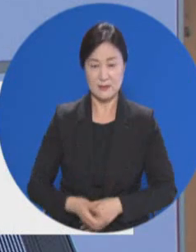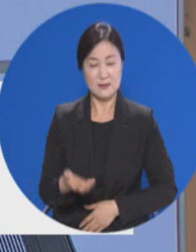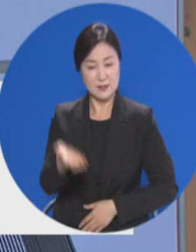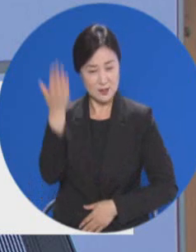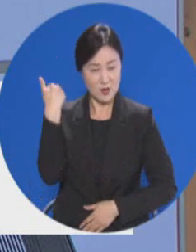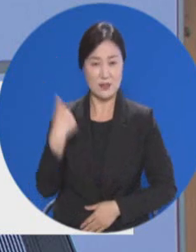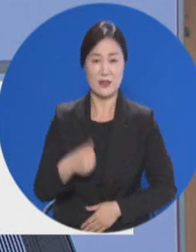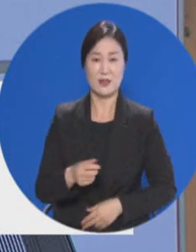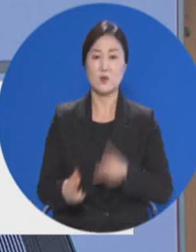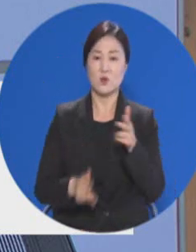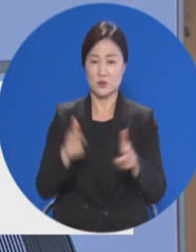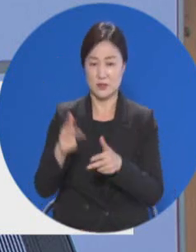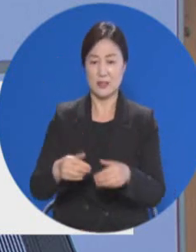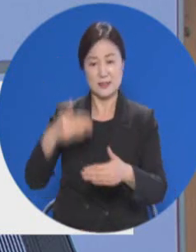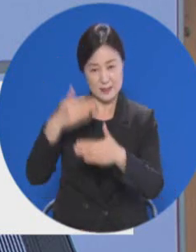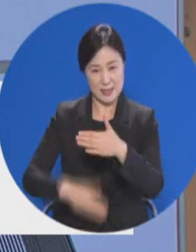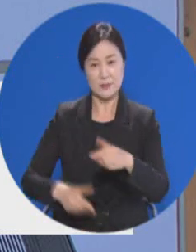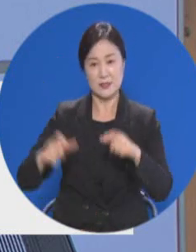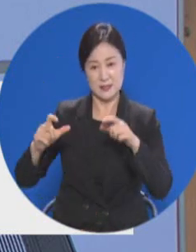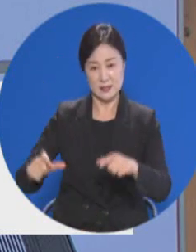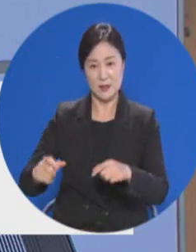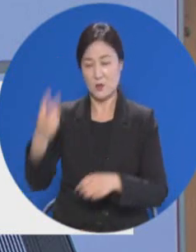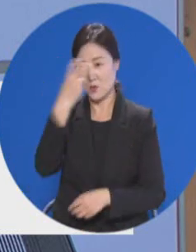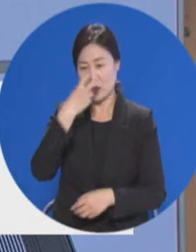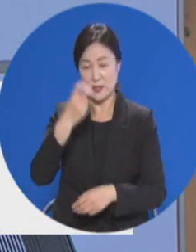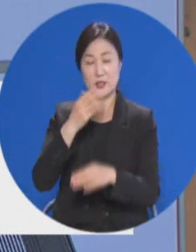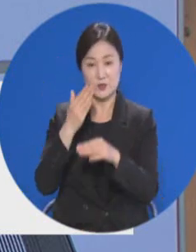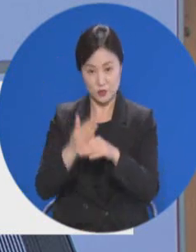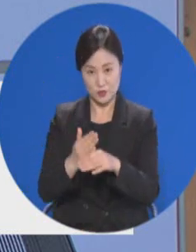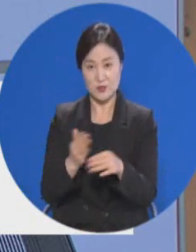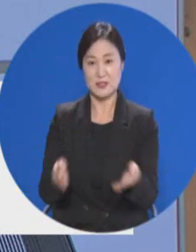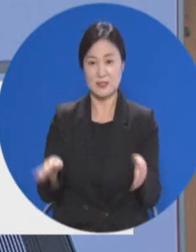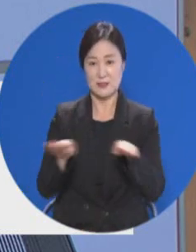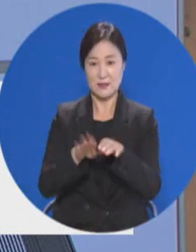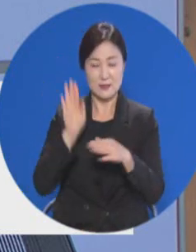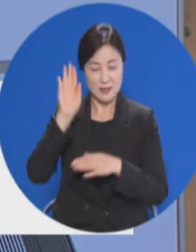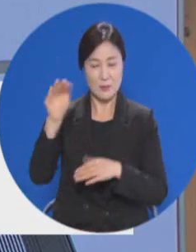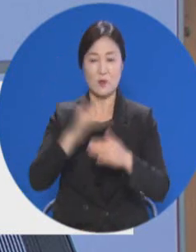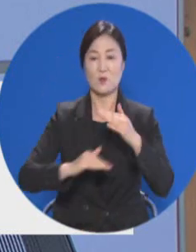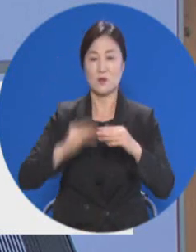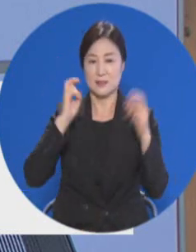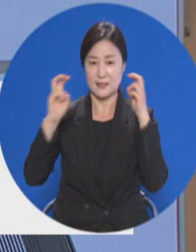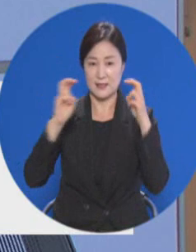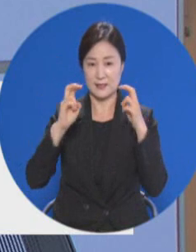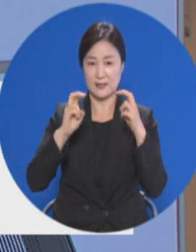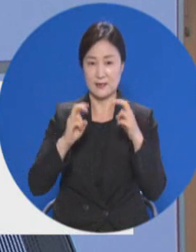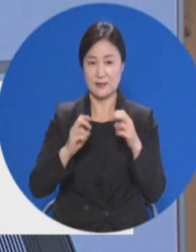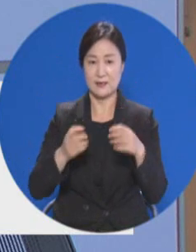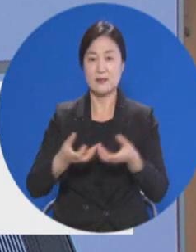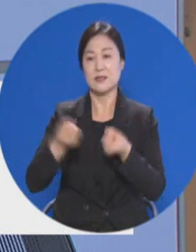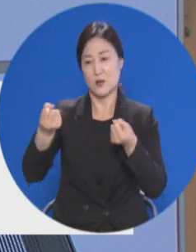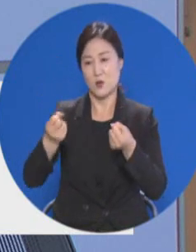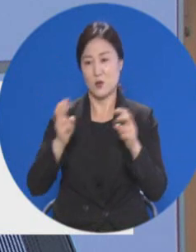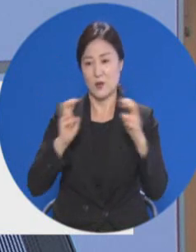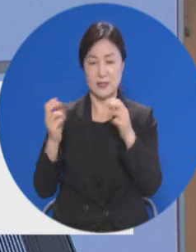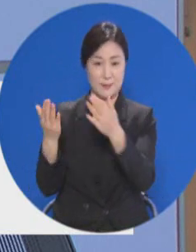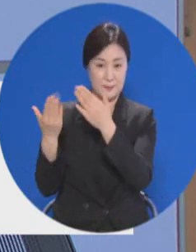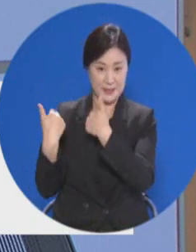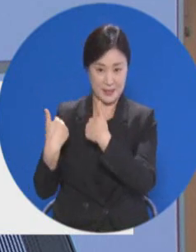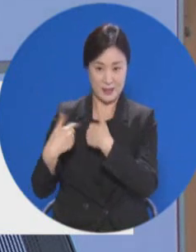예전 철송장 유휴부지로 관리하고 있던 시설을 나중에 공사해서 별도로 업체를